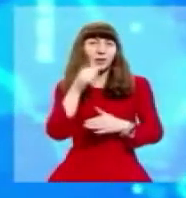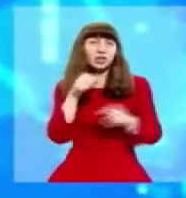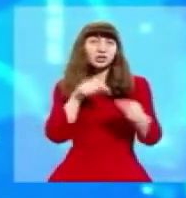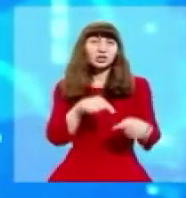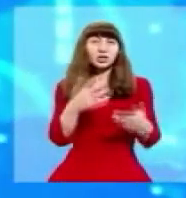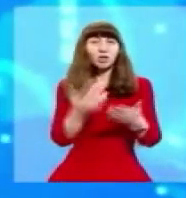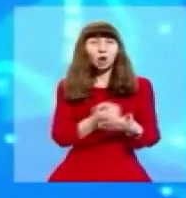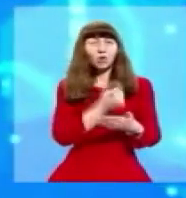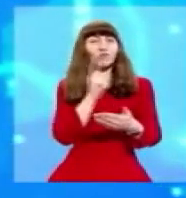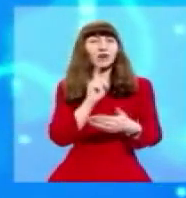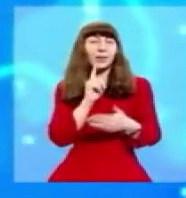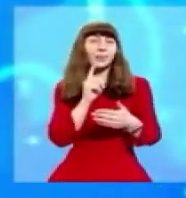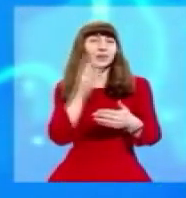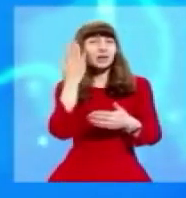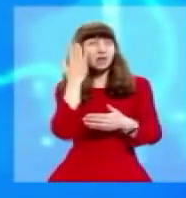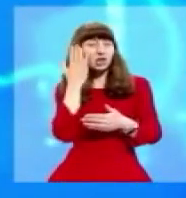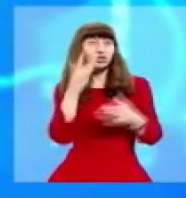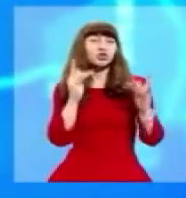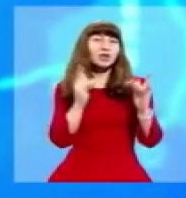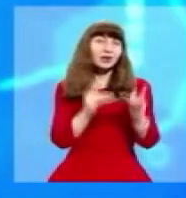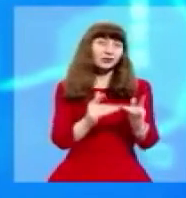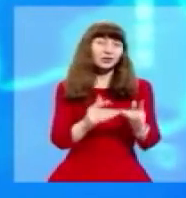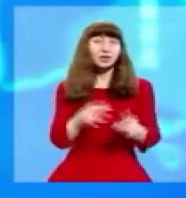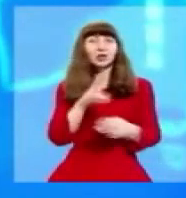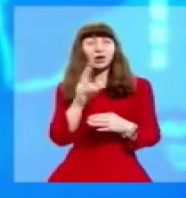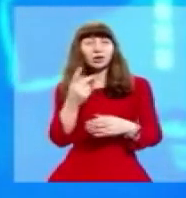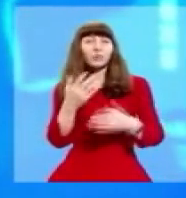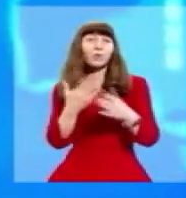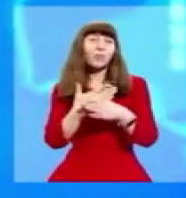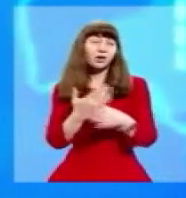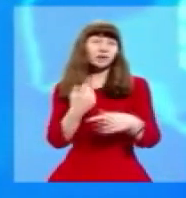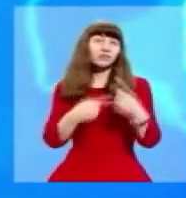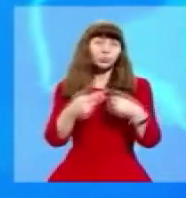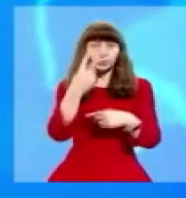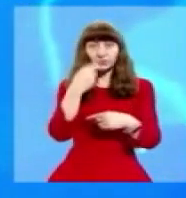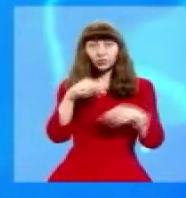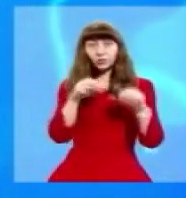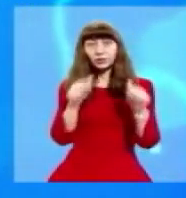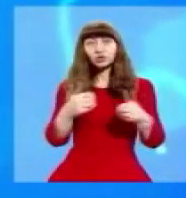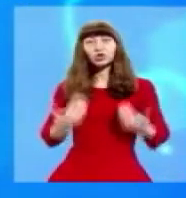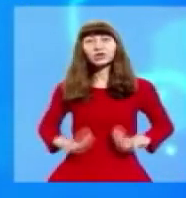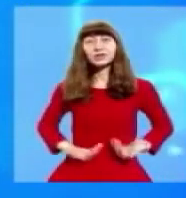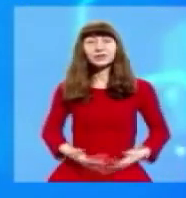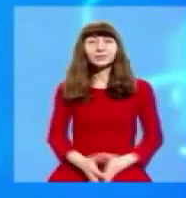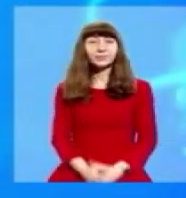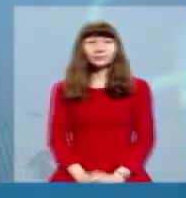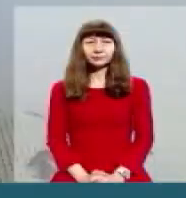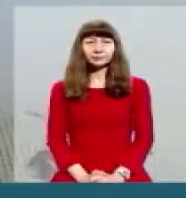здесь находят временный ночлег. Как бродягам помогают вернуться к привычному образу жизни, увидел Диас Наспаев.